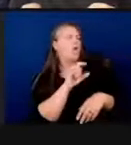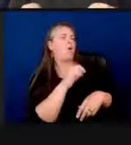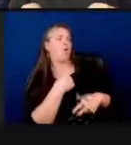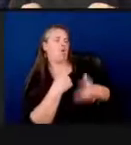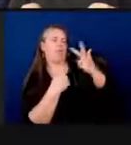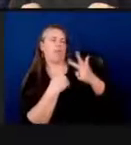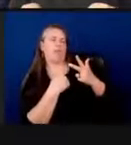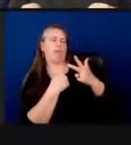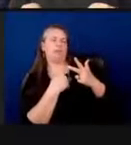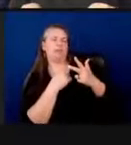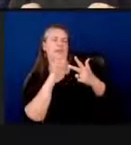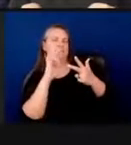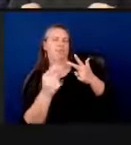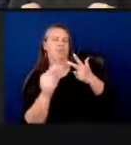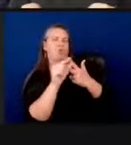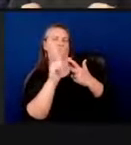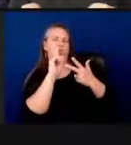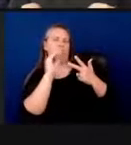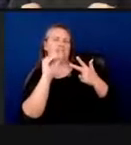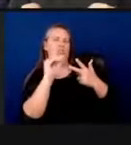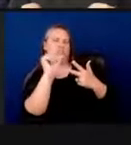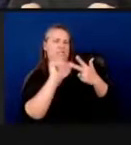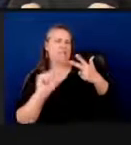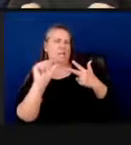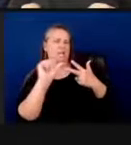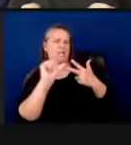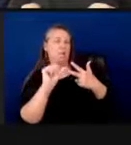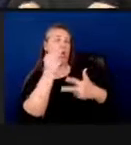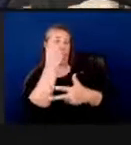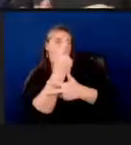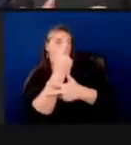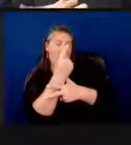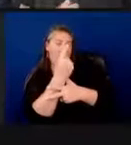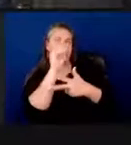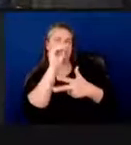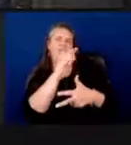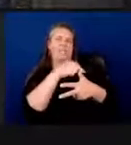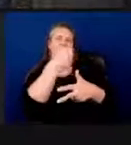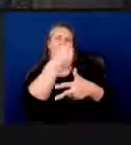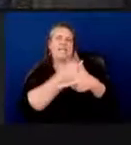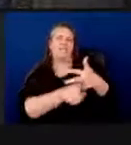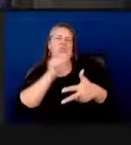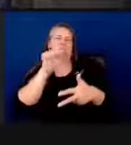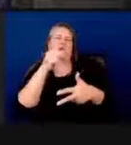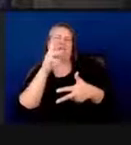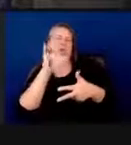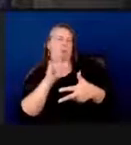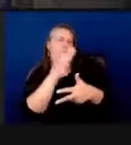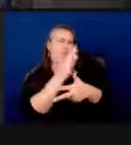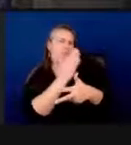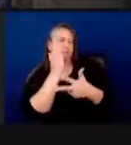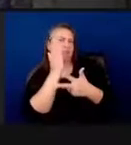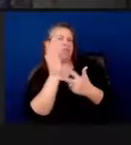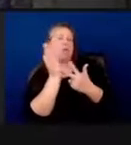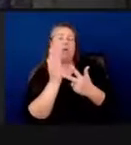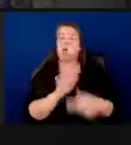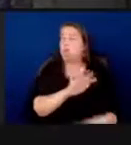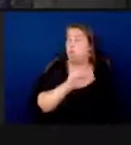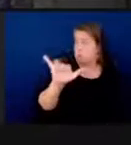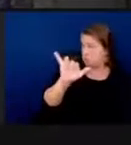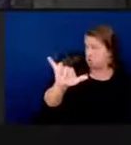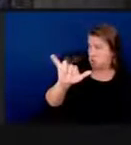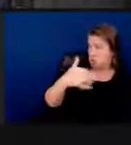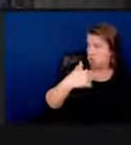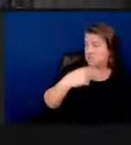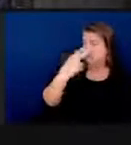لديك عدد من الطلاب الذين يعلمون العلوم، وأحدهم